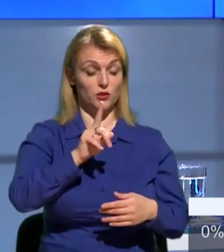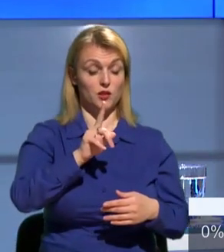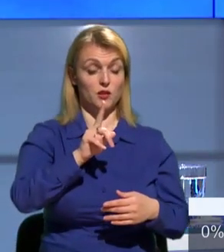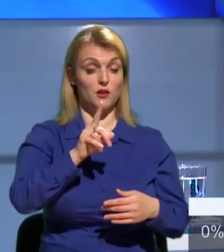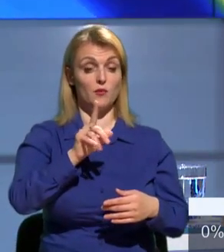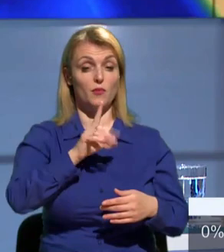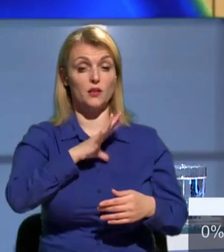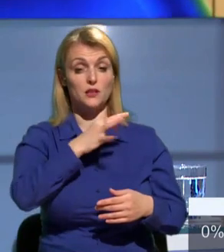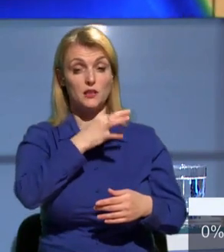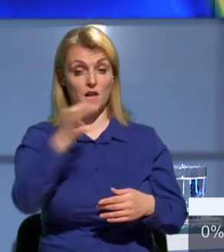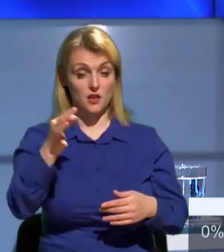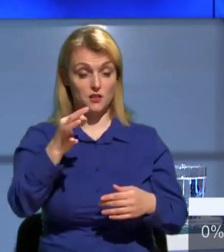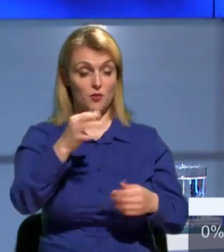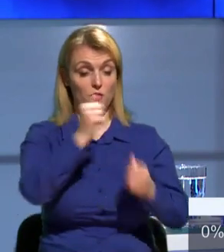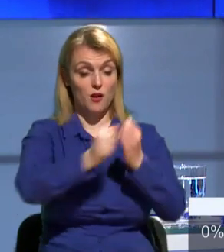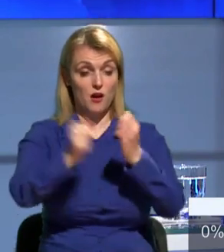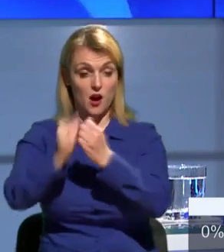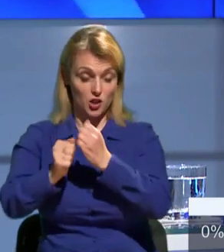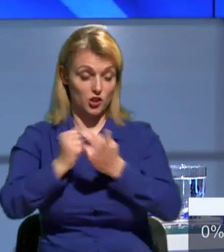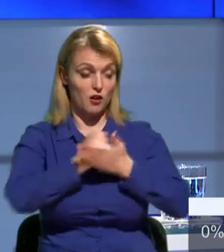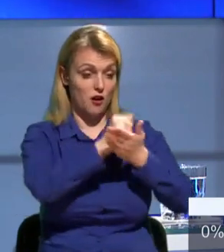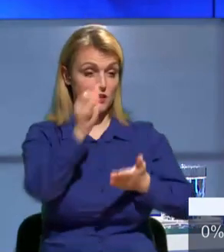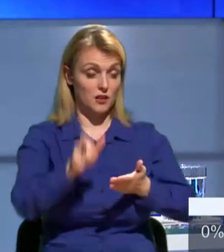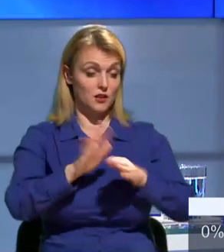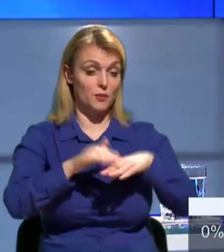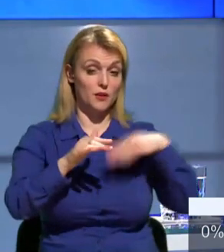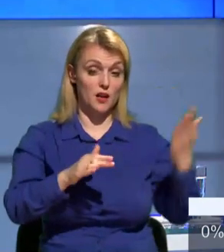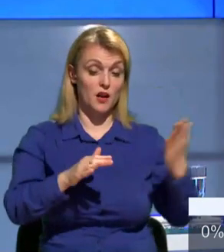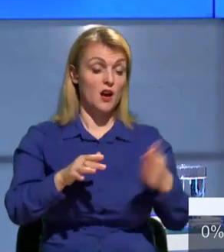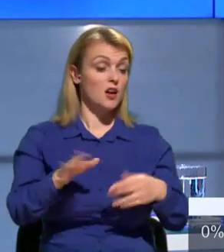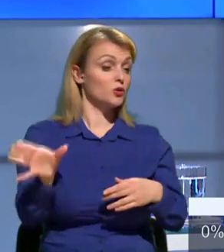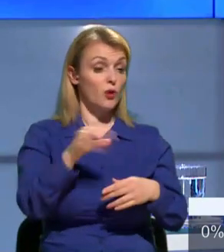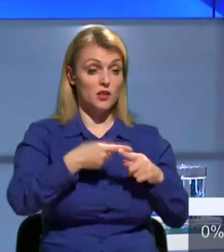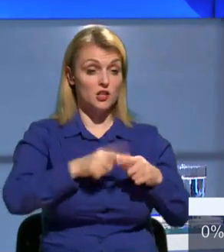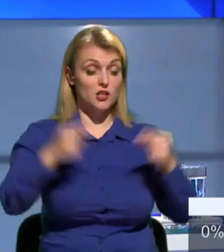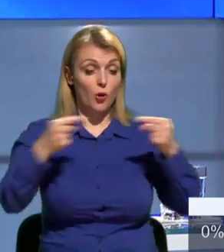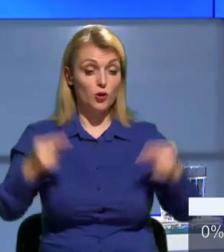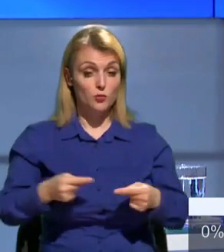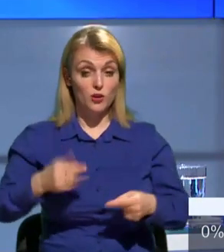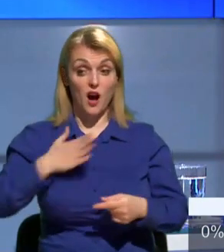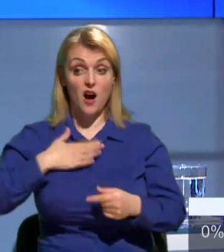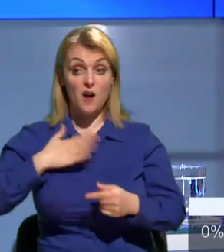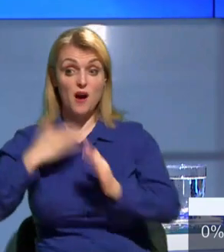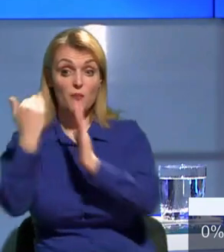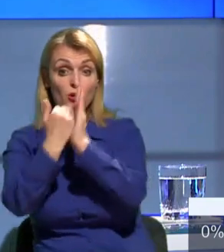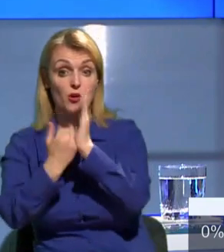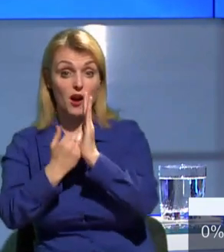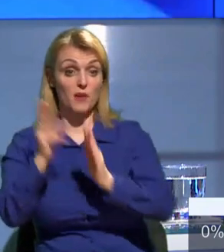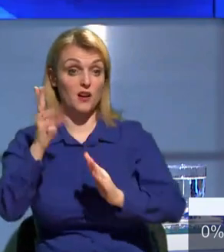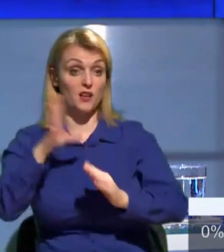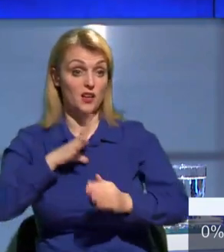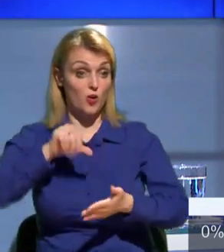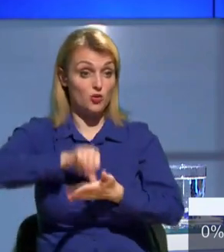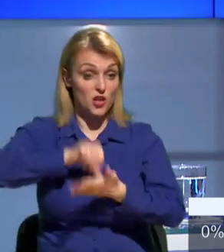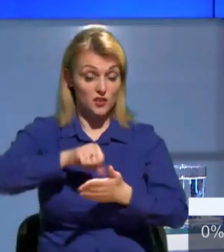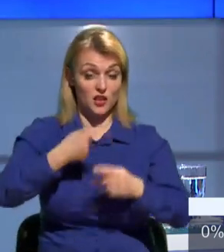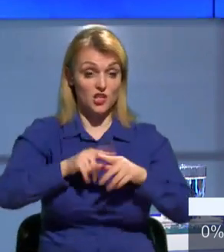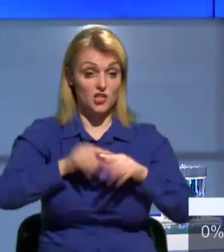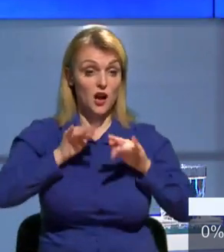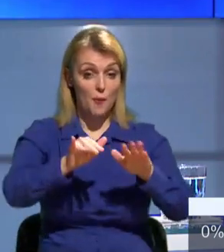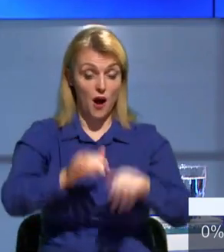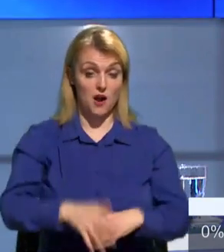fost anunțate de către candidații de centru stânga, vedem că ele corespund platformei mele electorale cu care eu am mers în această campanie electorală. Și